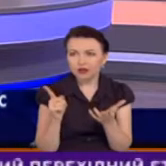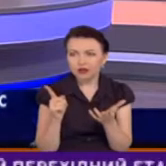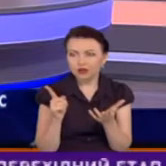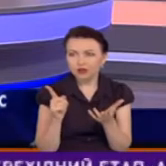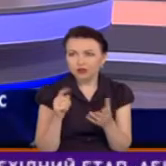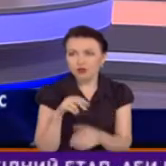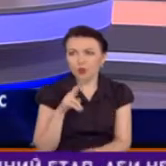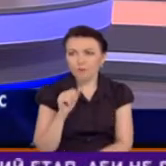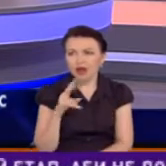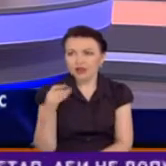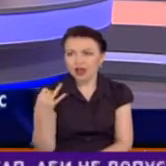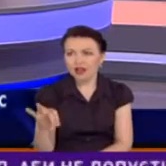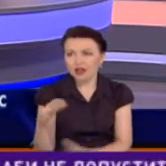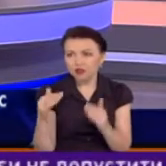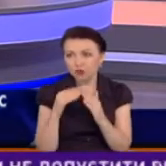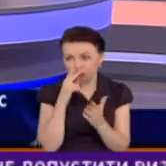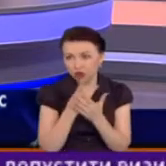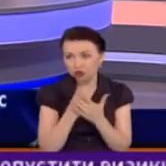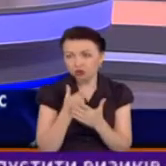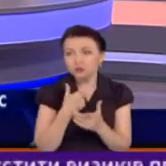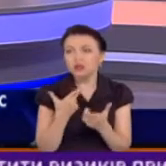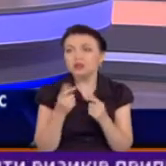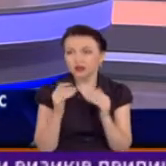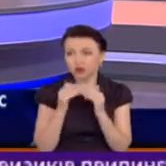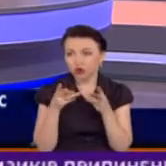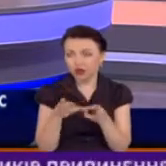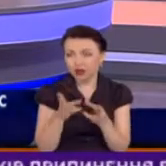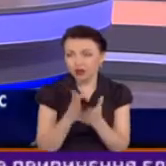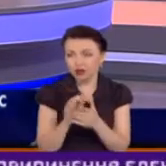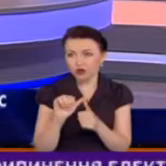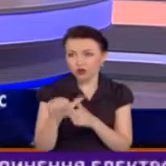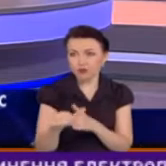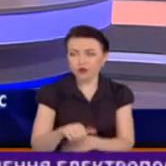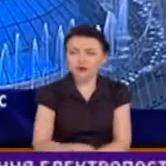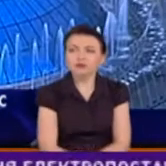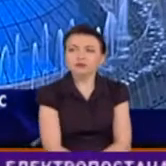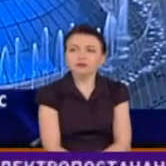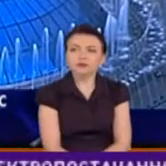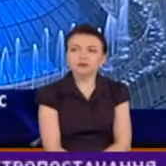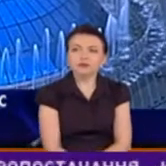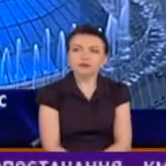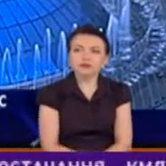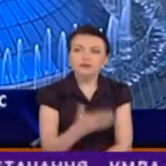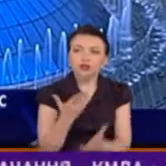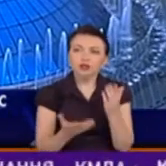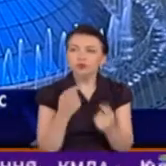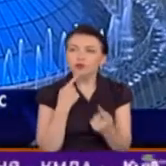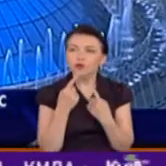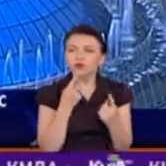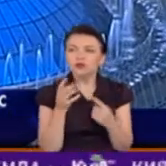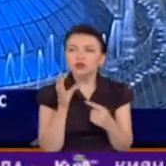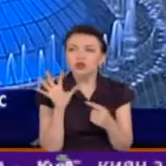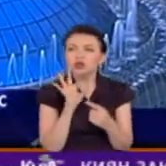різниця? Панелька. Покажете, так? Ну, домовились? Домовились. Все, супер. А тепер, якщо говорити про те, що за